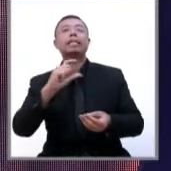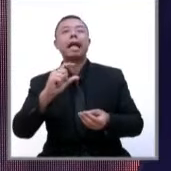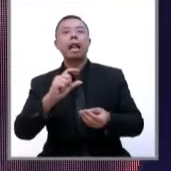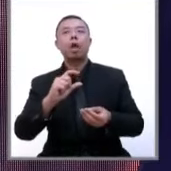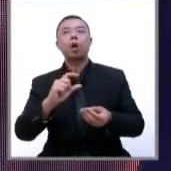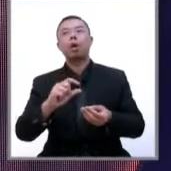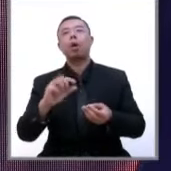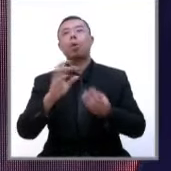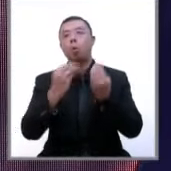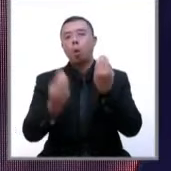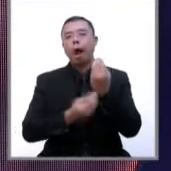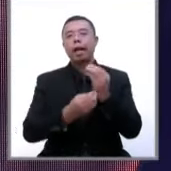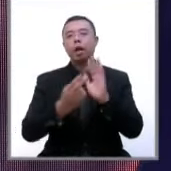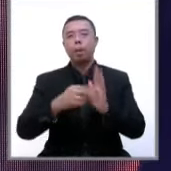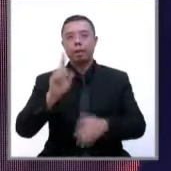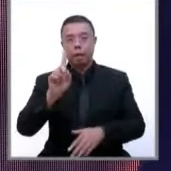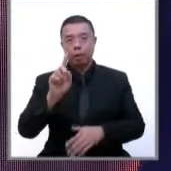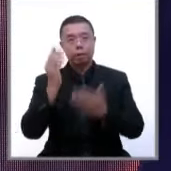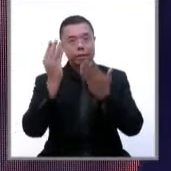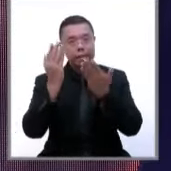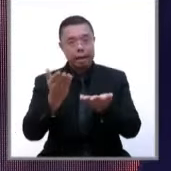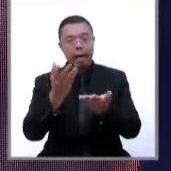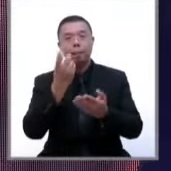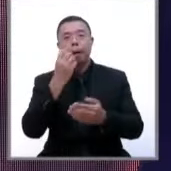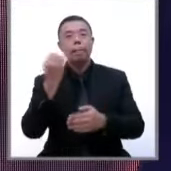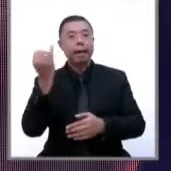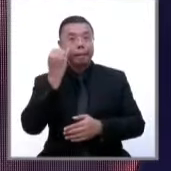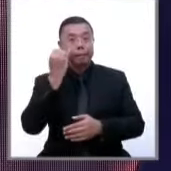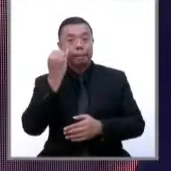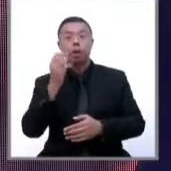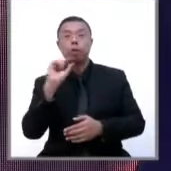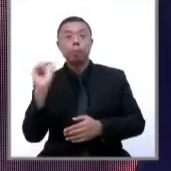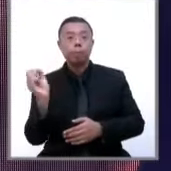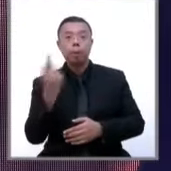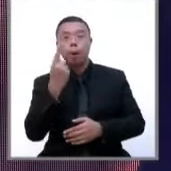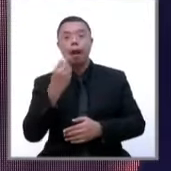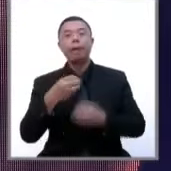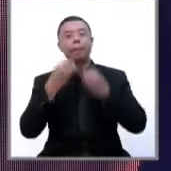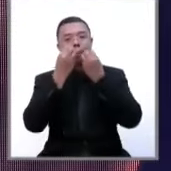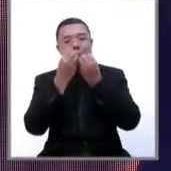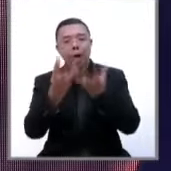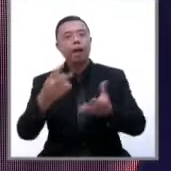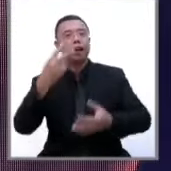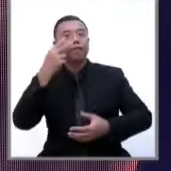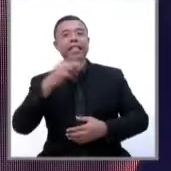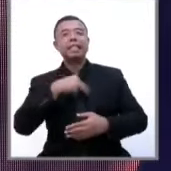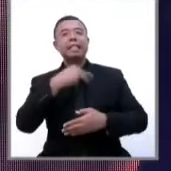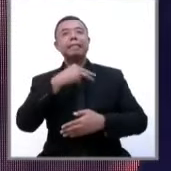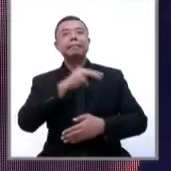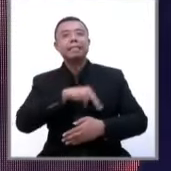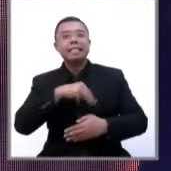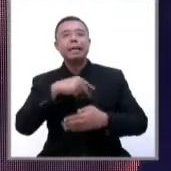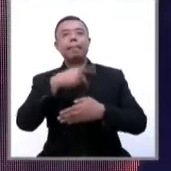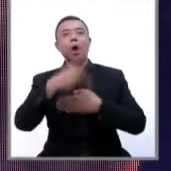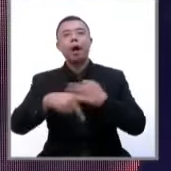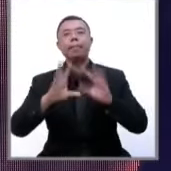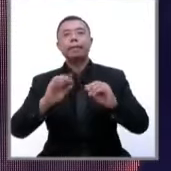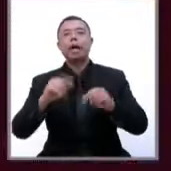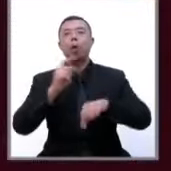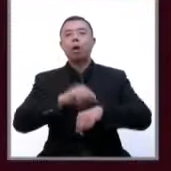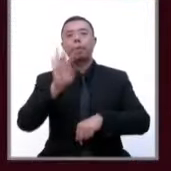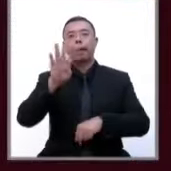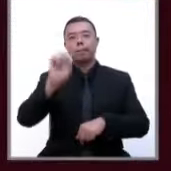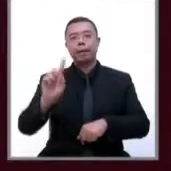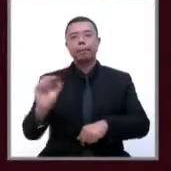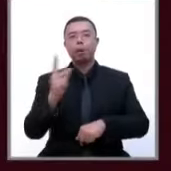presiden nomor ur 1 kami persilakan Bapak muhim Iskandar untuk menyampaikan visi misi dan program kerjanya waktu Bapak 4